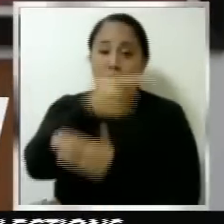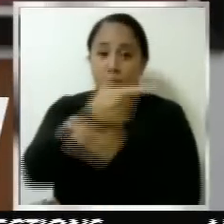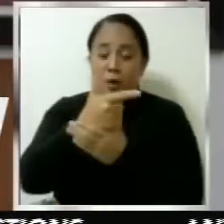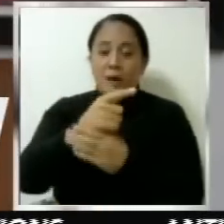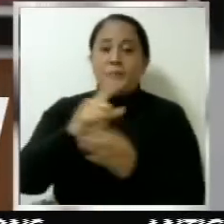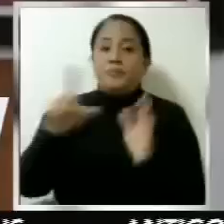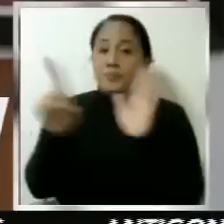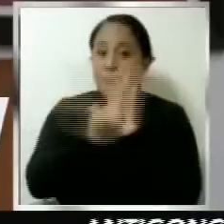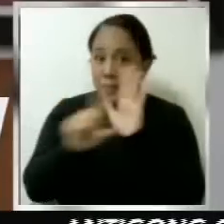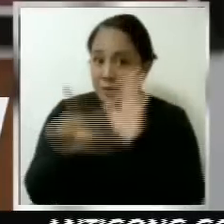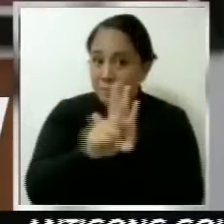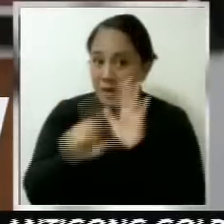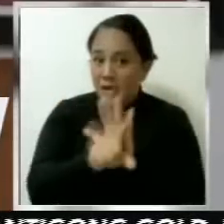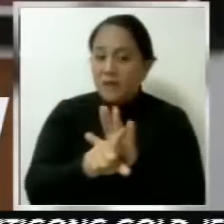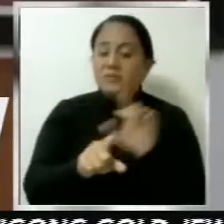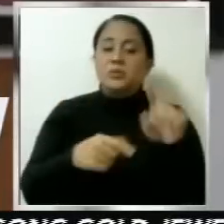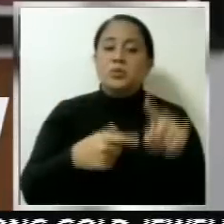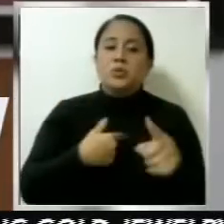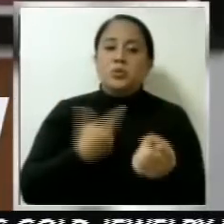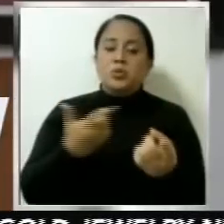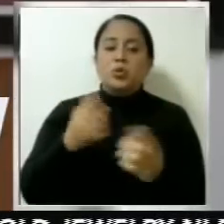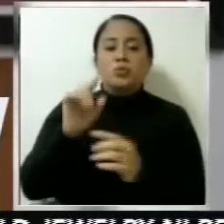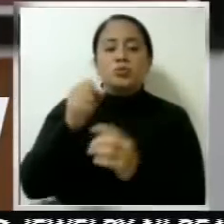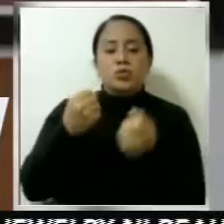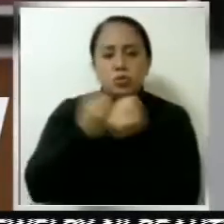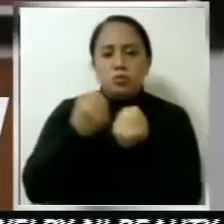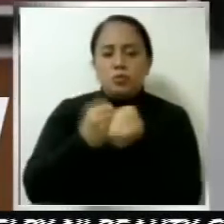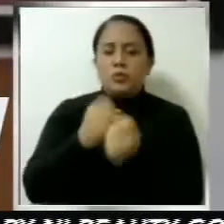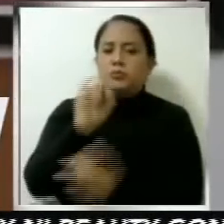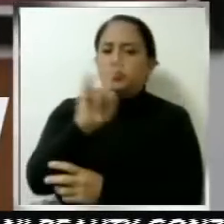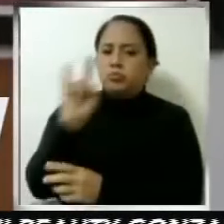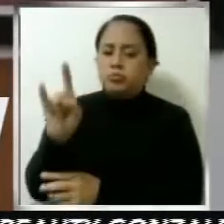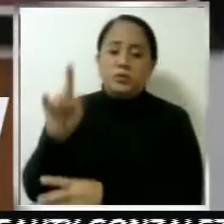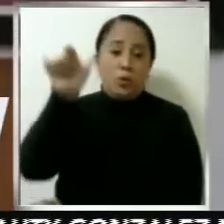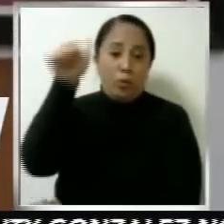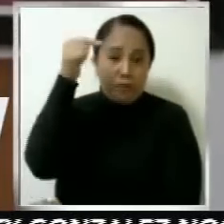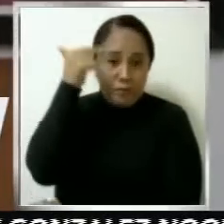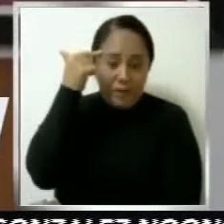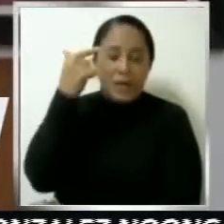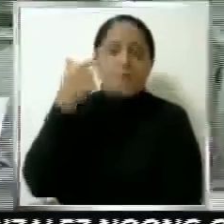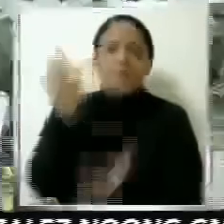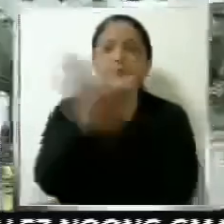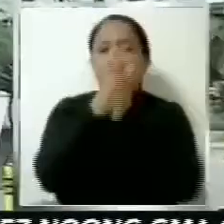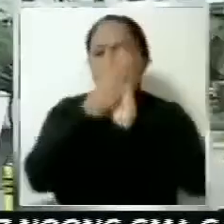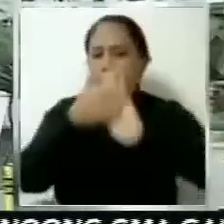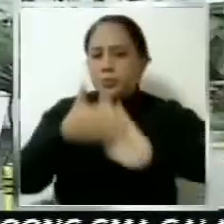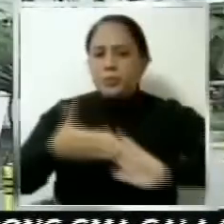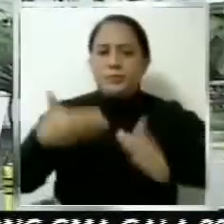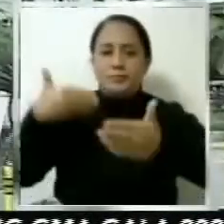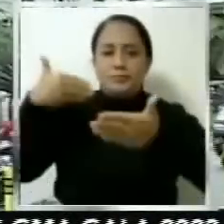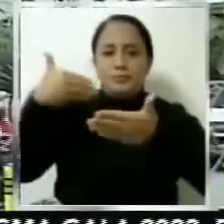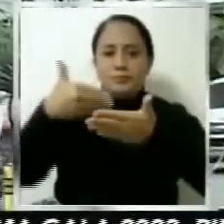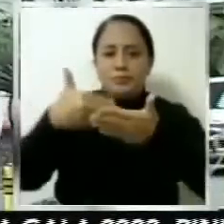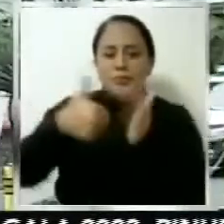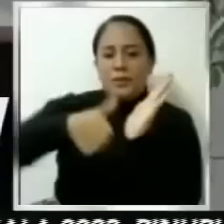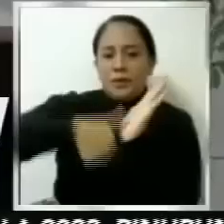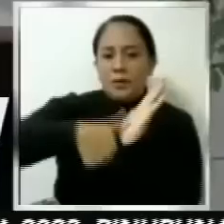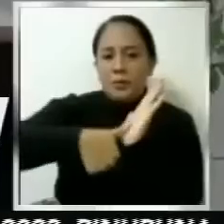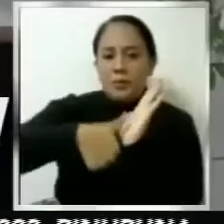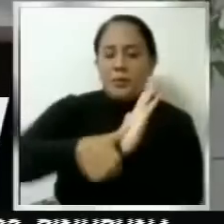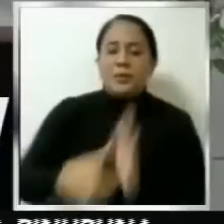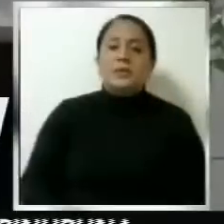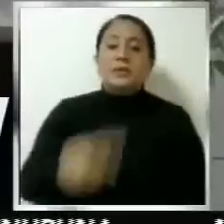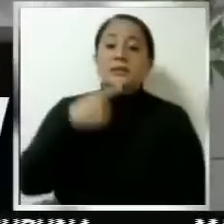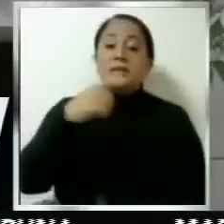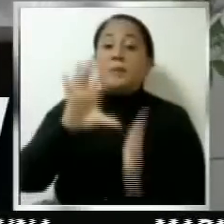support na din sa kampanya ng pamahalaan para sa katahimikan sa darating na eleksyon. Sabi mismo ng COMELEC,